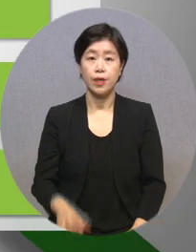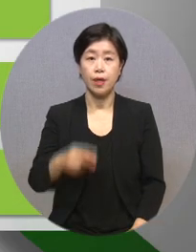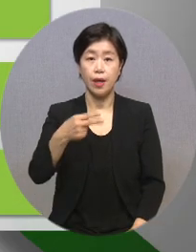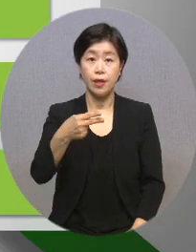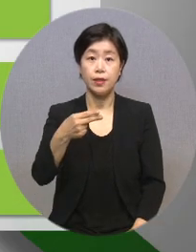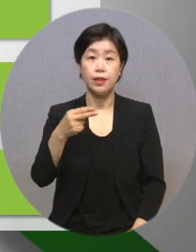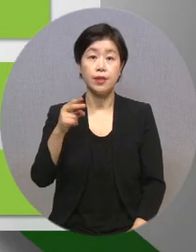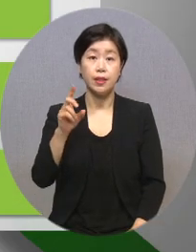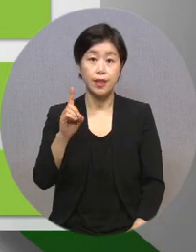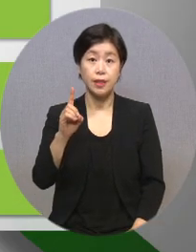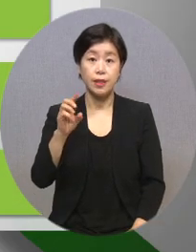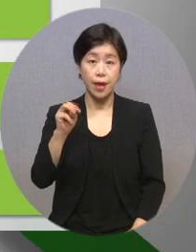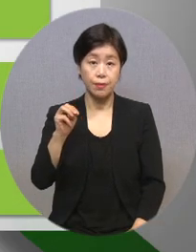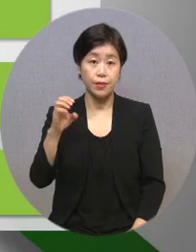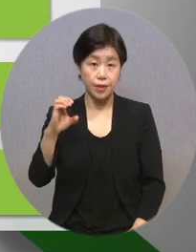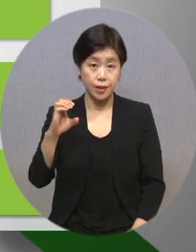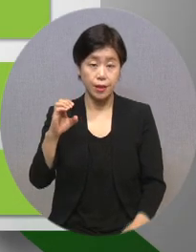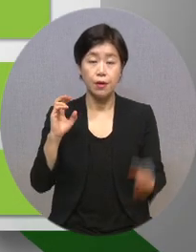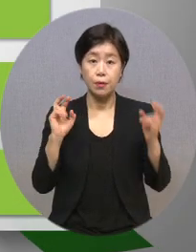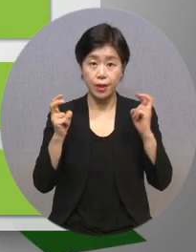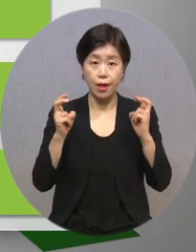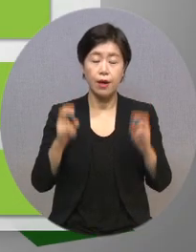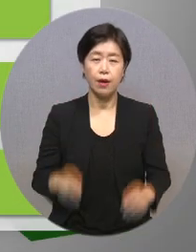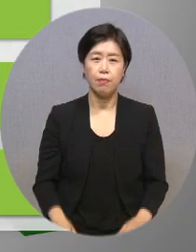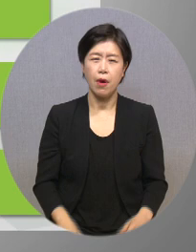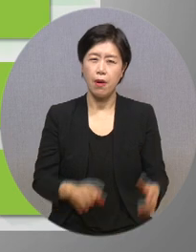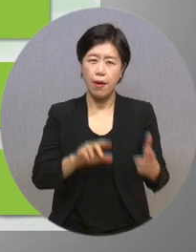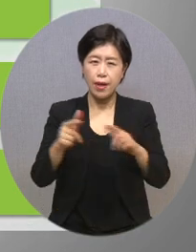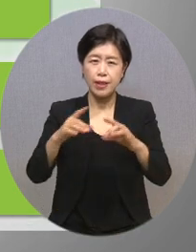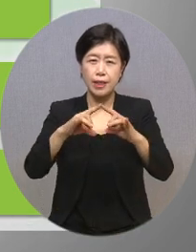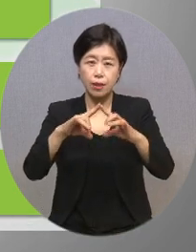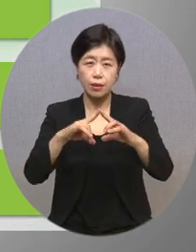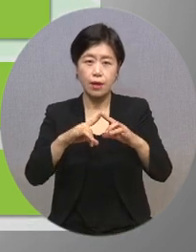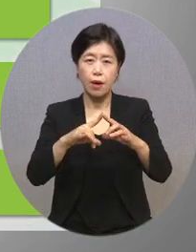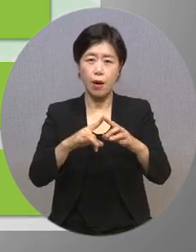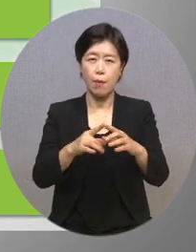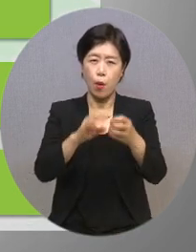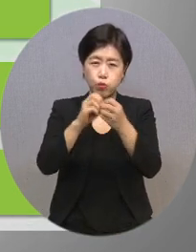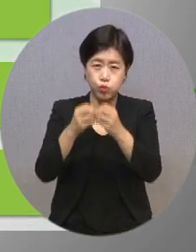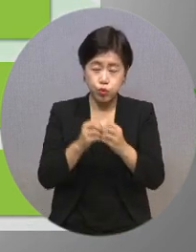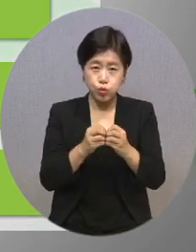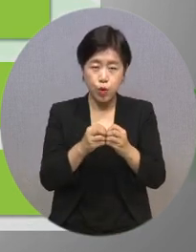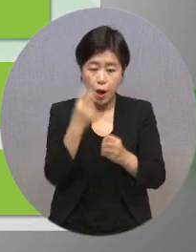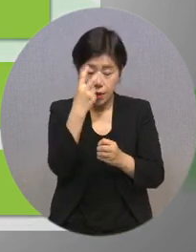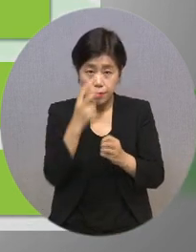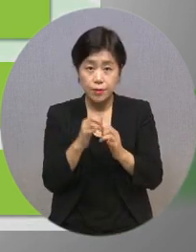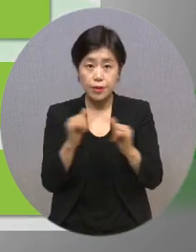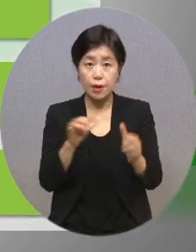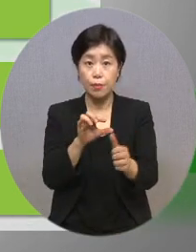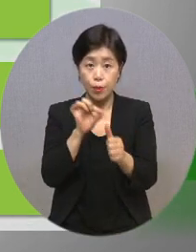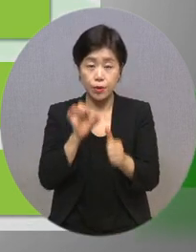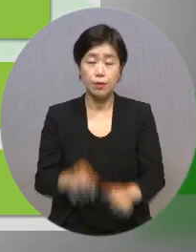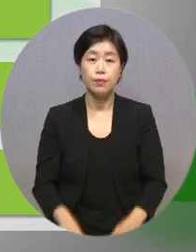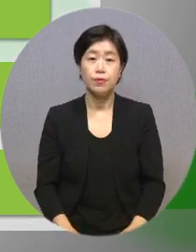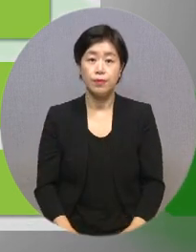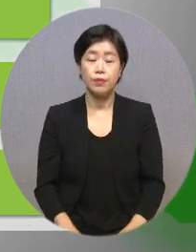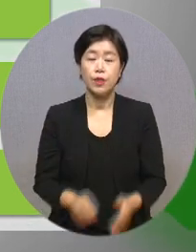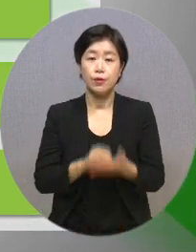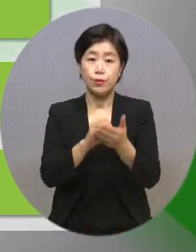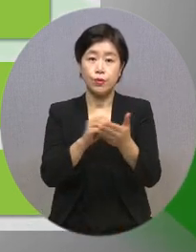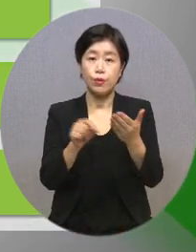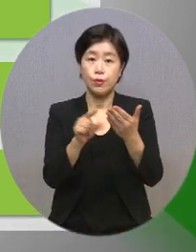주식회사 HDMC에서 기타 전자부품 제품 조립검사원을 모집합니다. 접수 마감일은